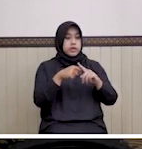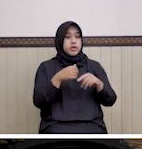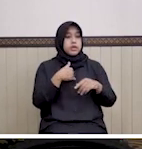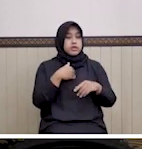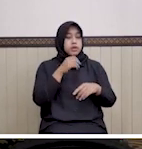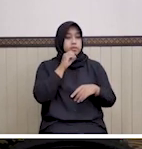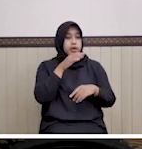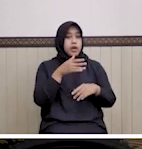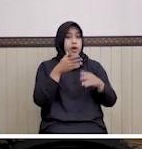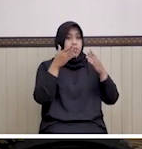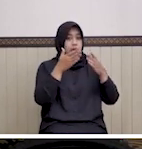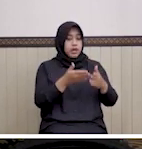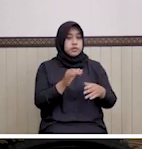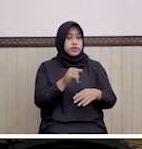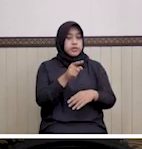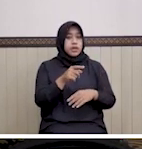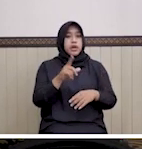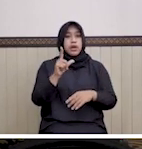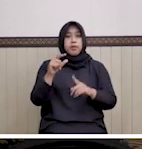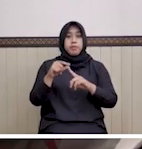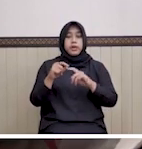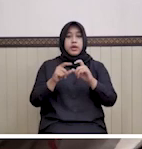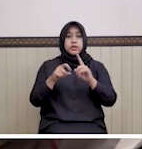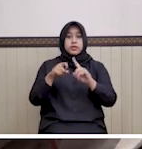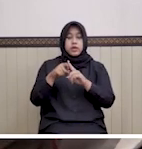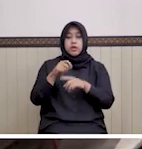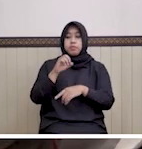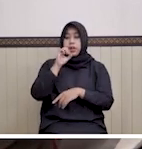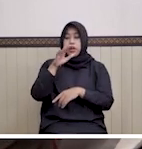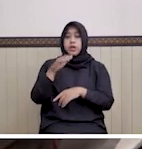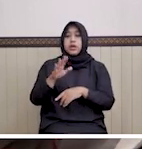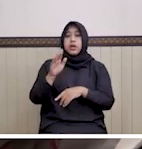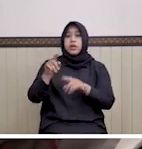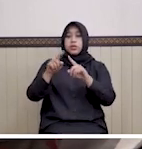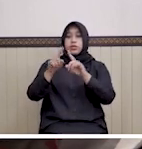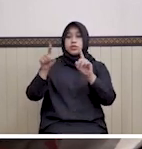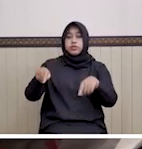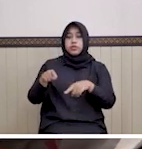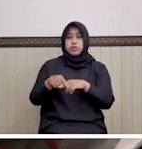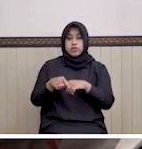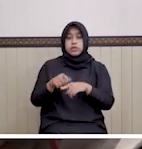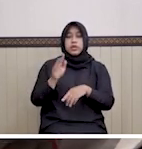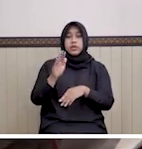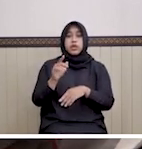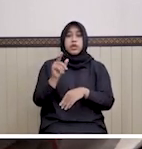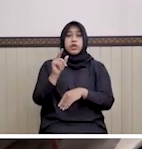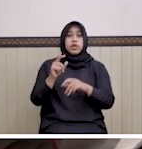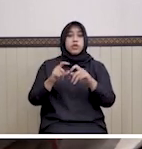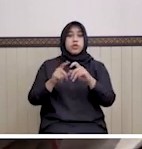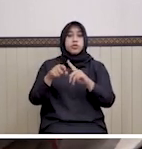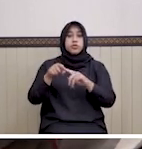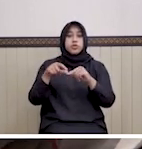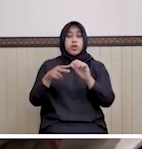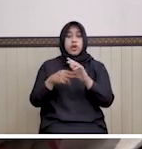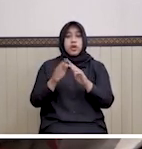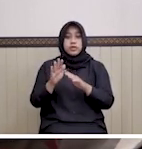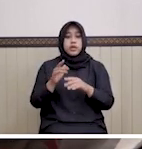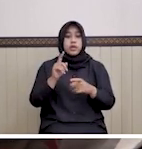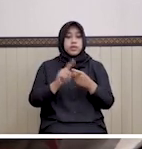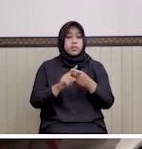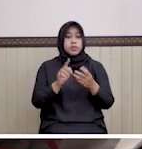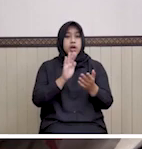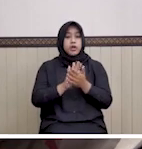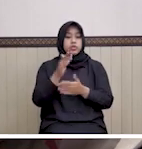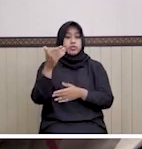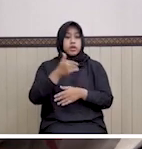arahnya kesini lpsk itu cuman bilang ini Pak nanti suratnya disusulkan saja nanti temen-temen akan segera monitor